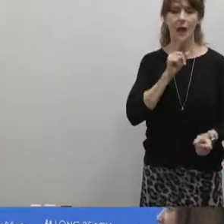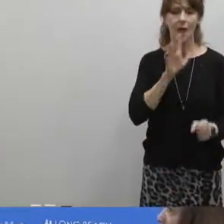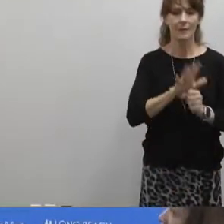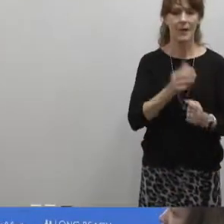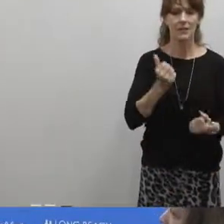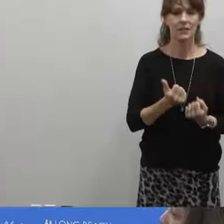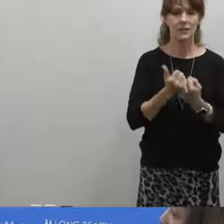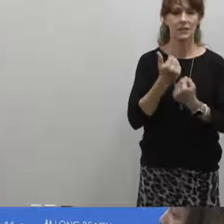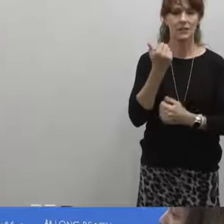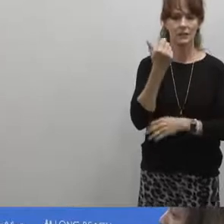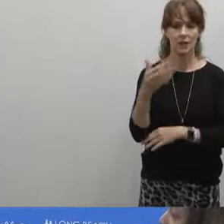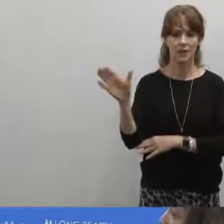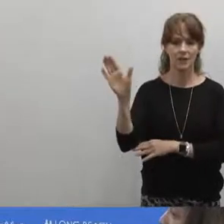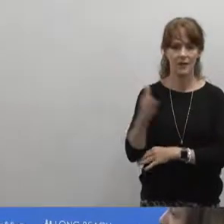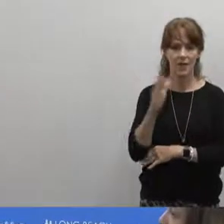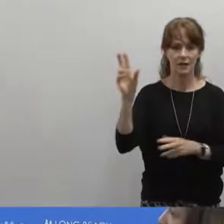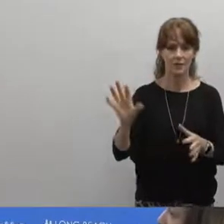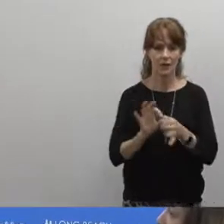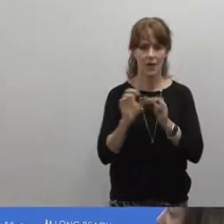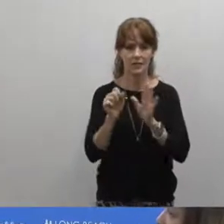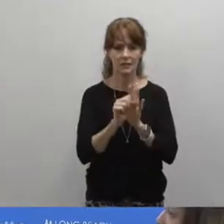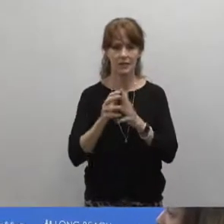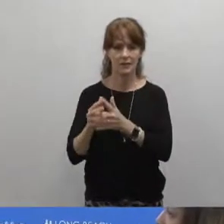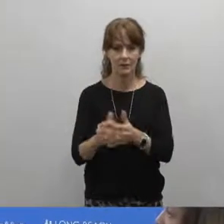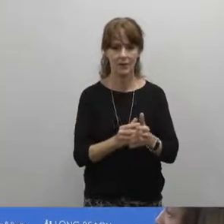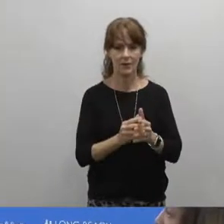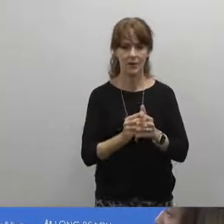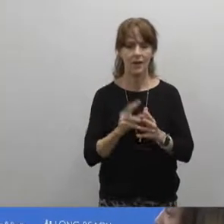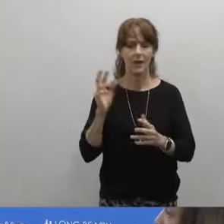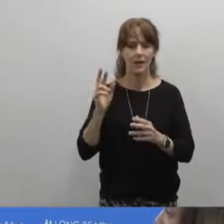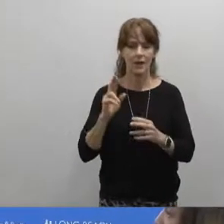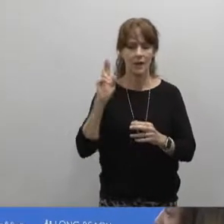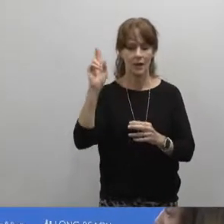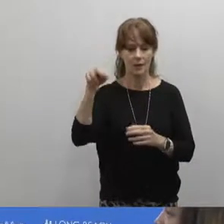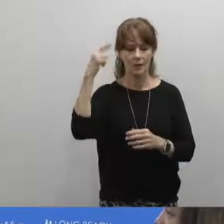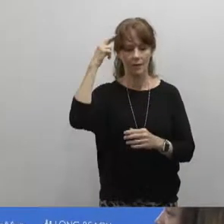môn nâng dương chạp đám thư kệ ca dễ bằng tỏ